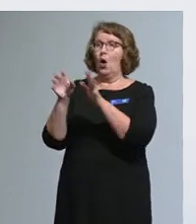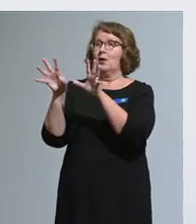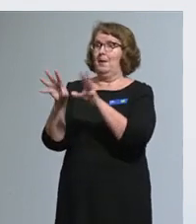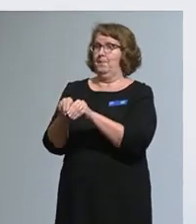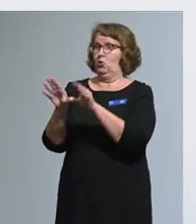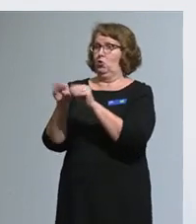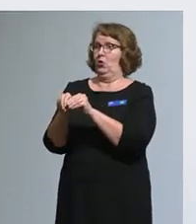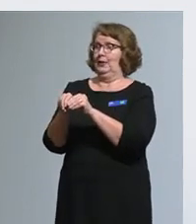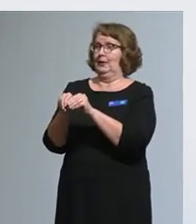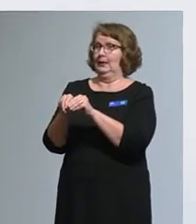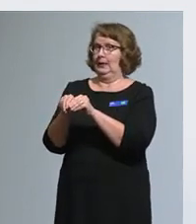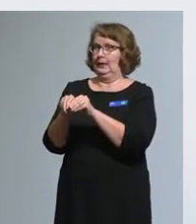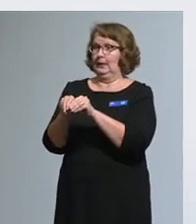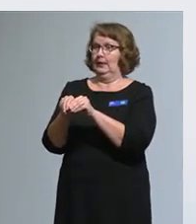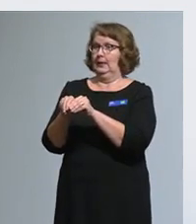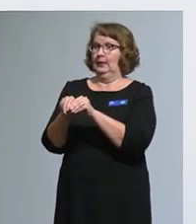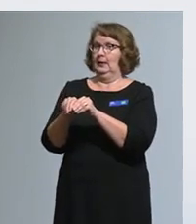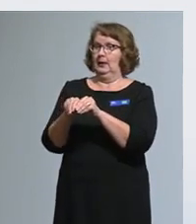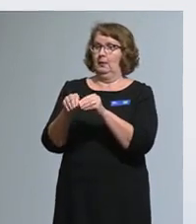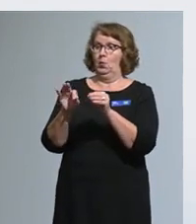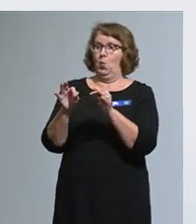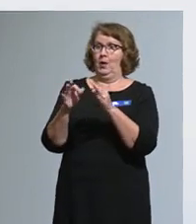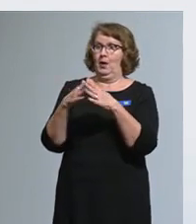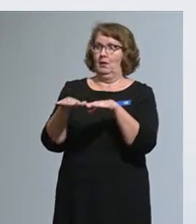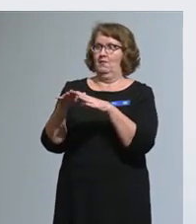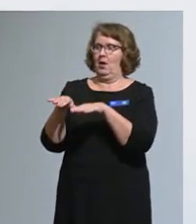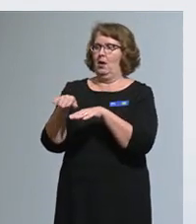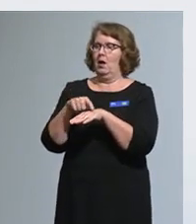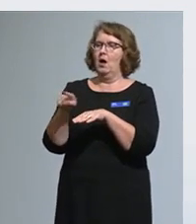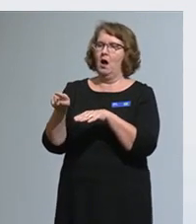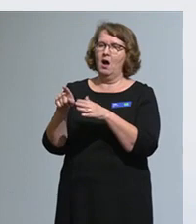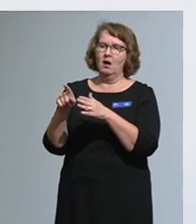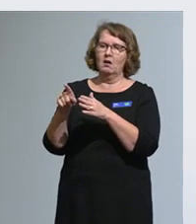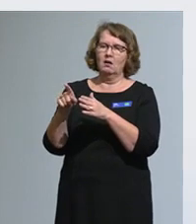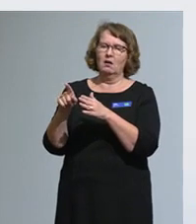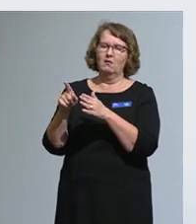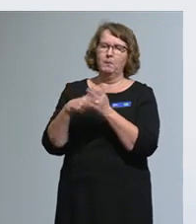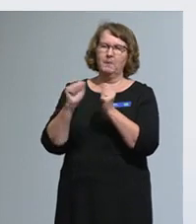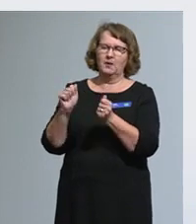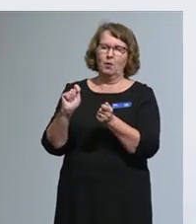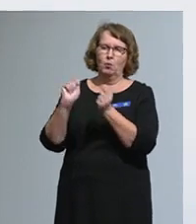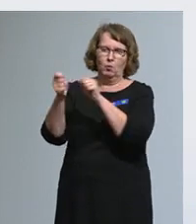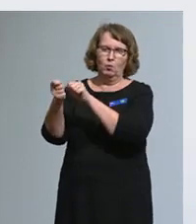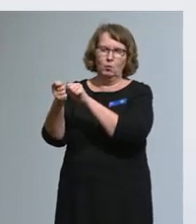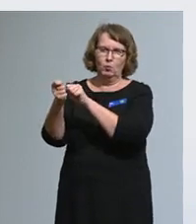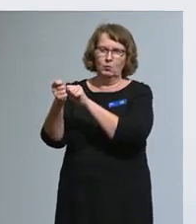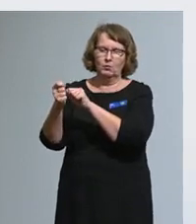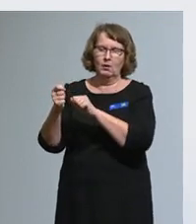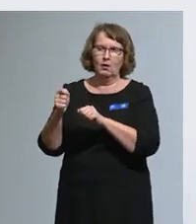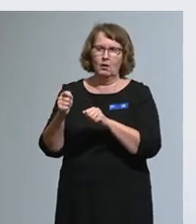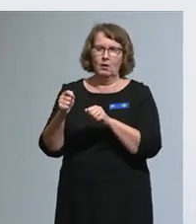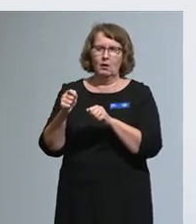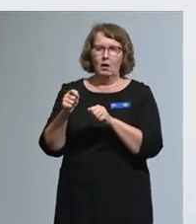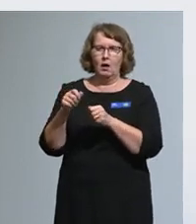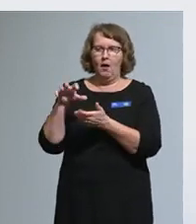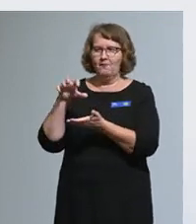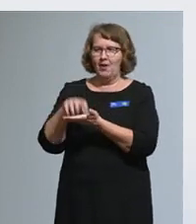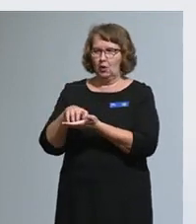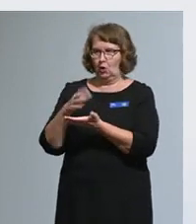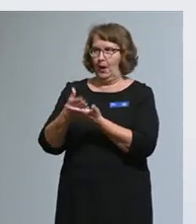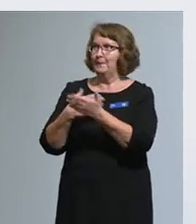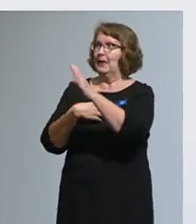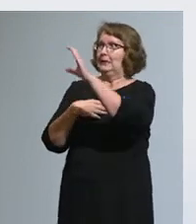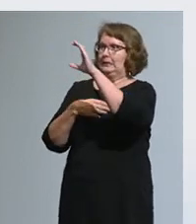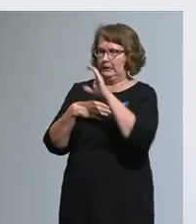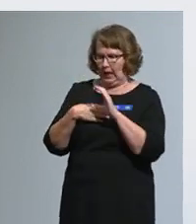siihen liittyvät käytännöt vaatii myöskin uudistamista. Ja tietenkin on selvää, että kaikki, mitä valtiolta saadaan, niin